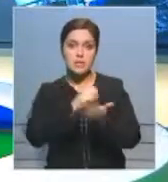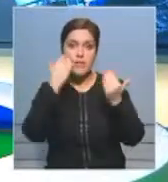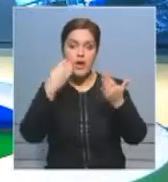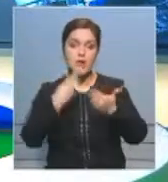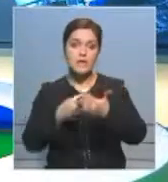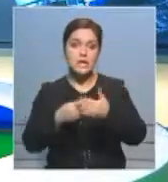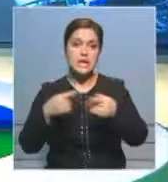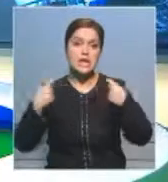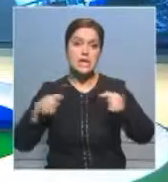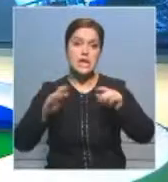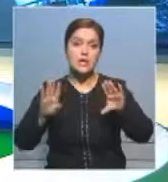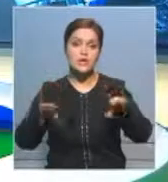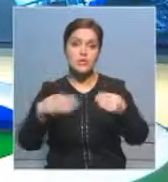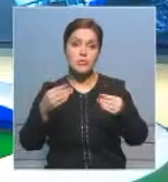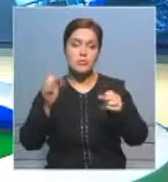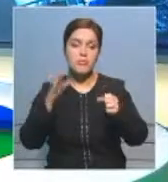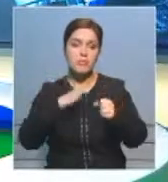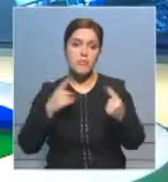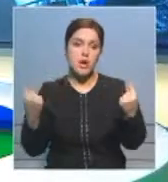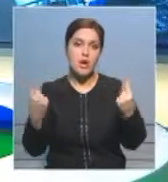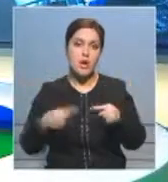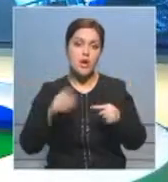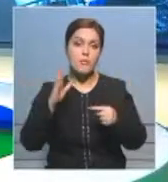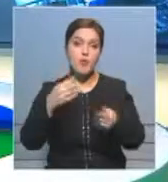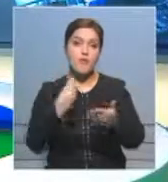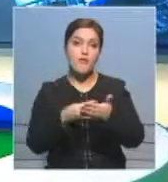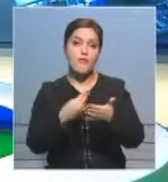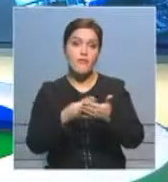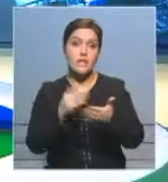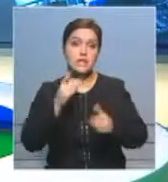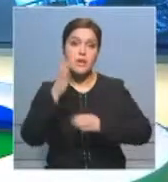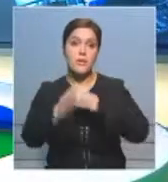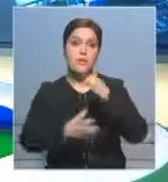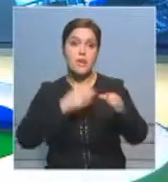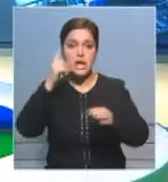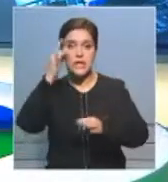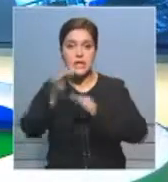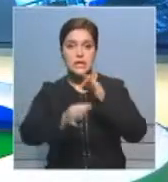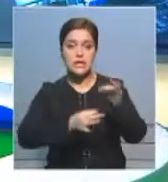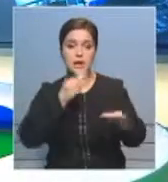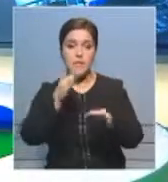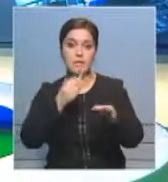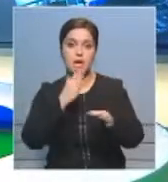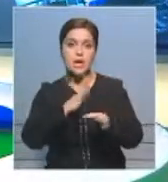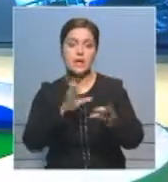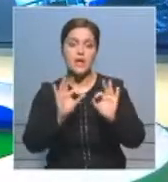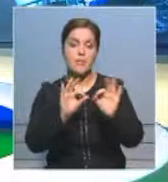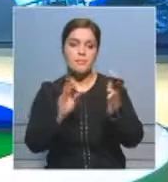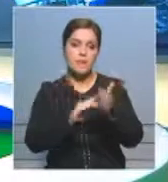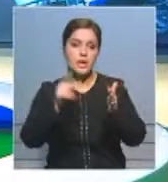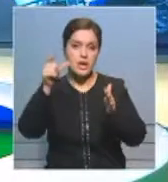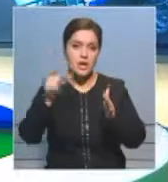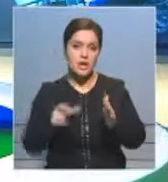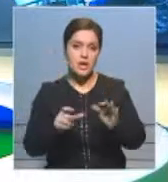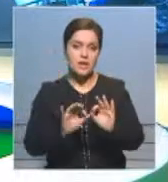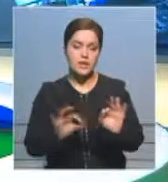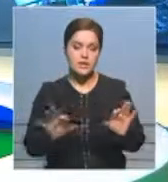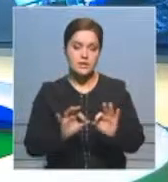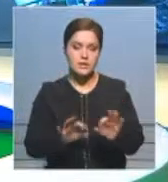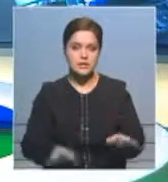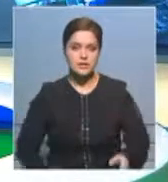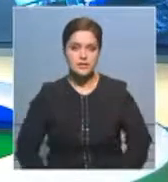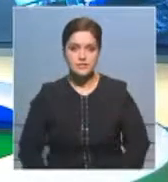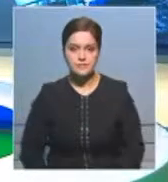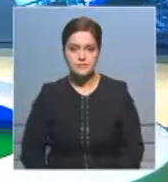дает повод для мрачных прогнозов а последний финансовых тенденциях с международными аналитиками уолл-стрит поговорила наш корреспондент сша